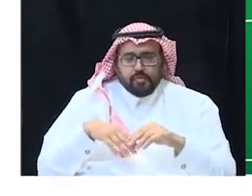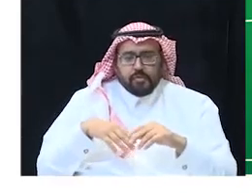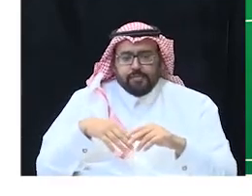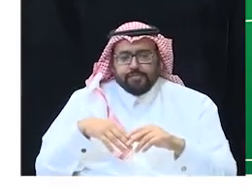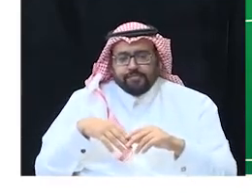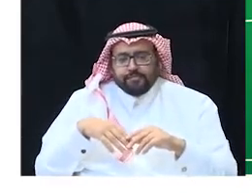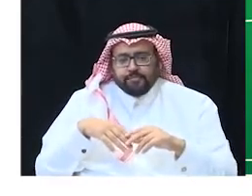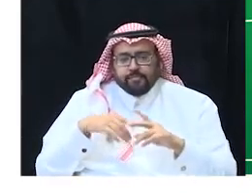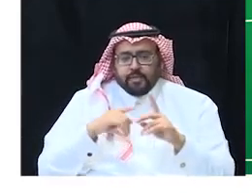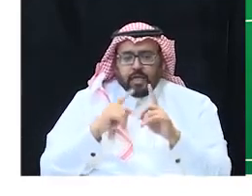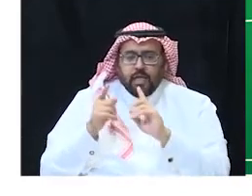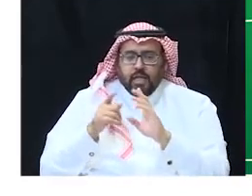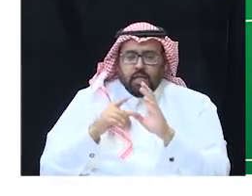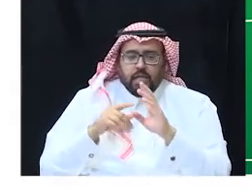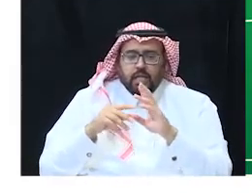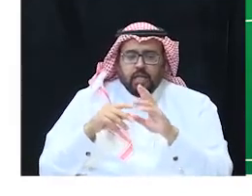بالدفع